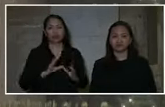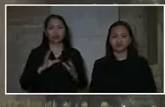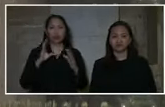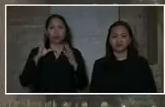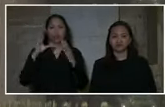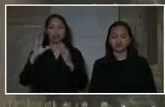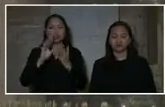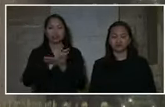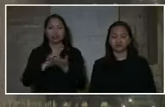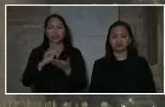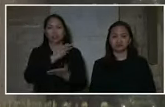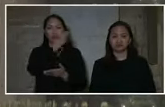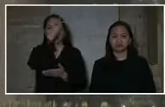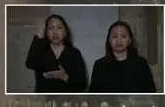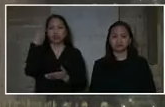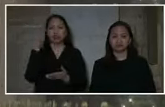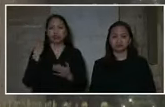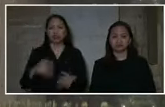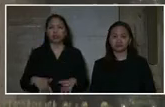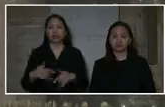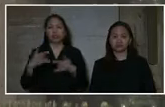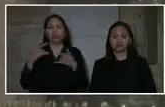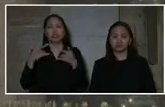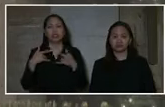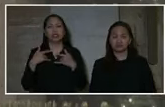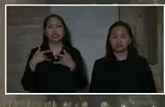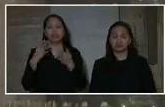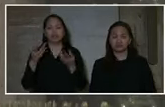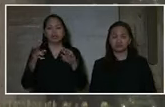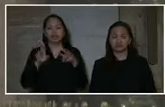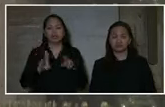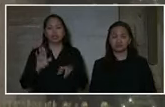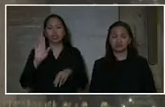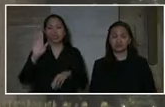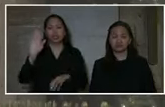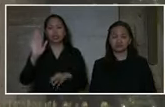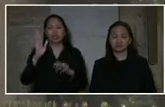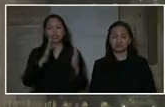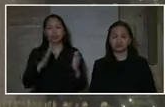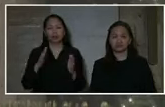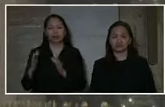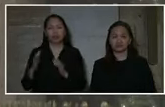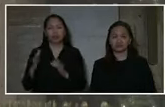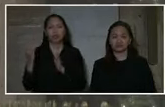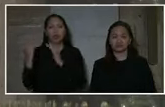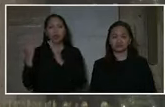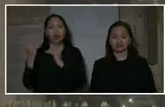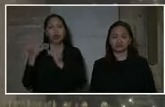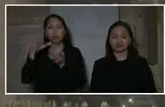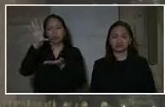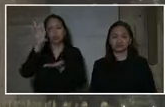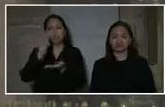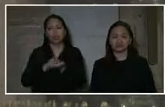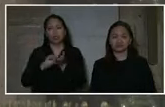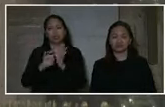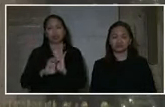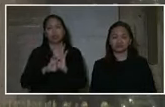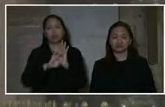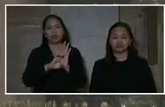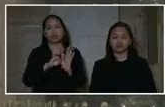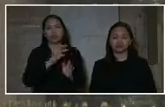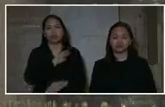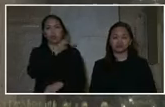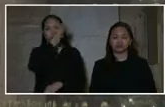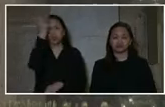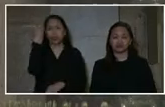buhay sa katuparan ng iyong balak. Matularan nawa namin ang kanyang halimbawa sa